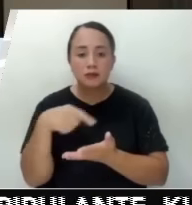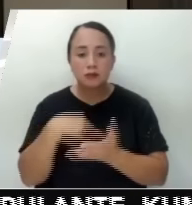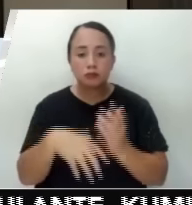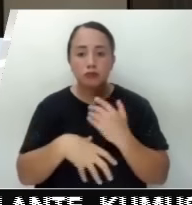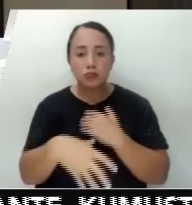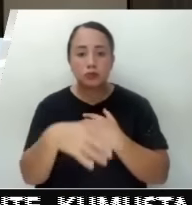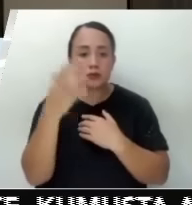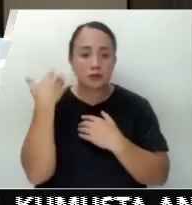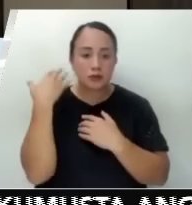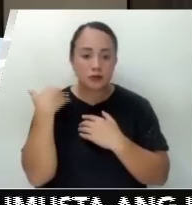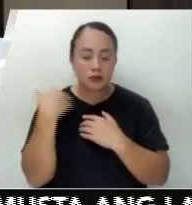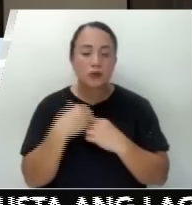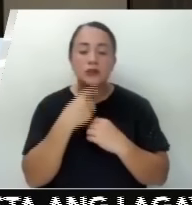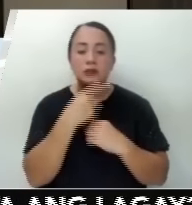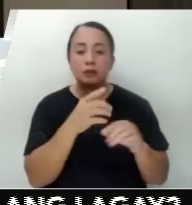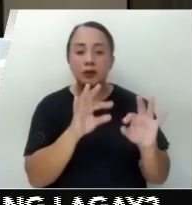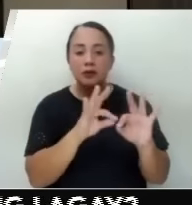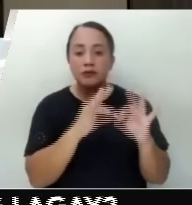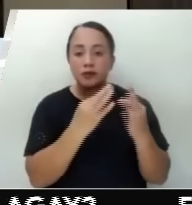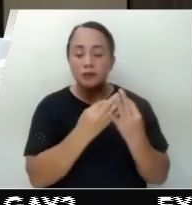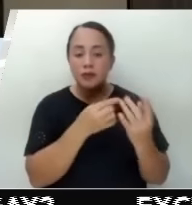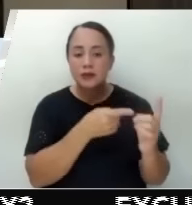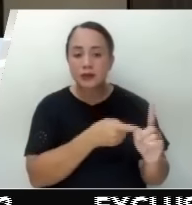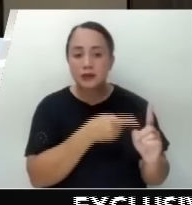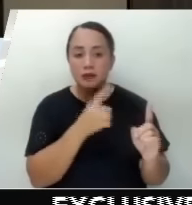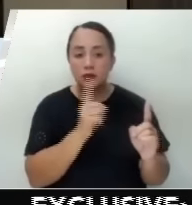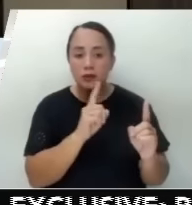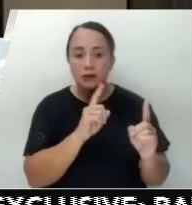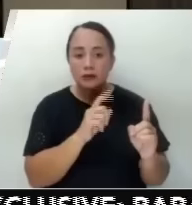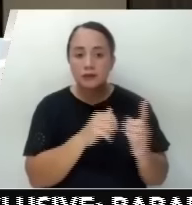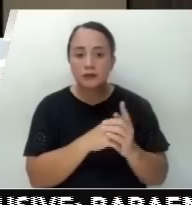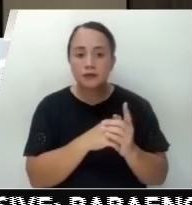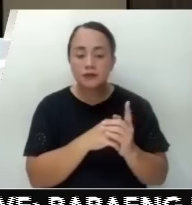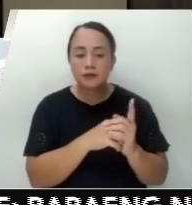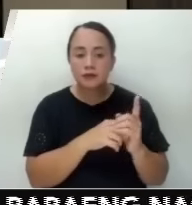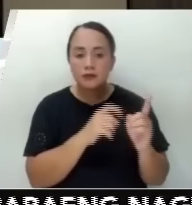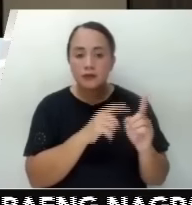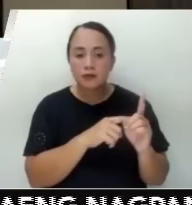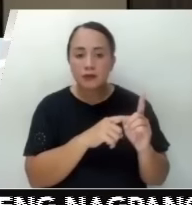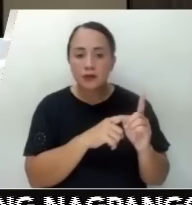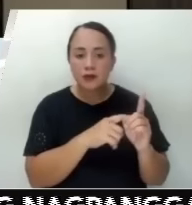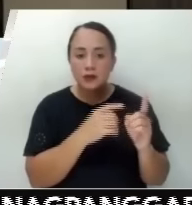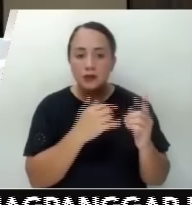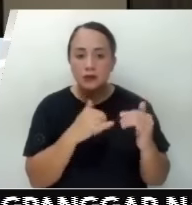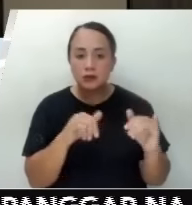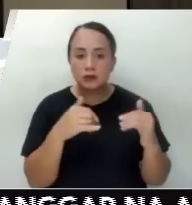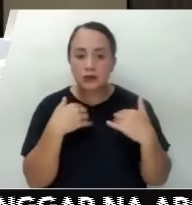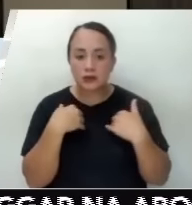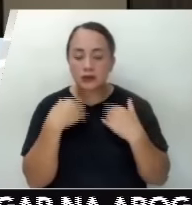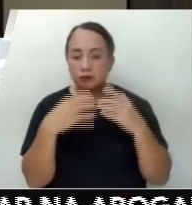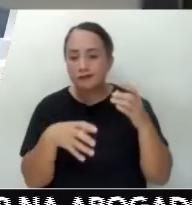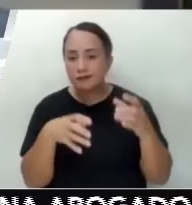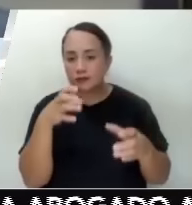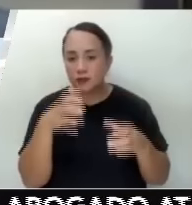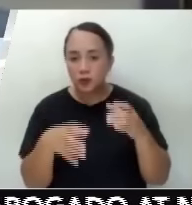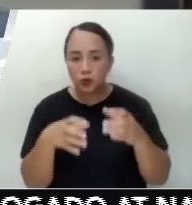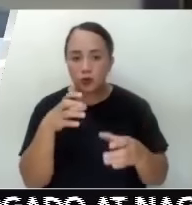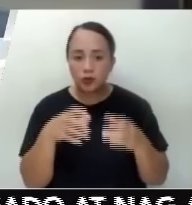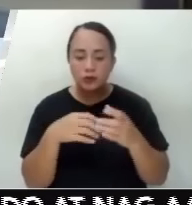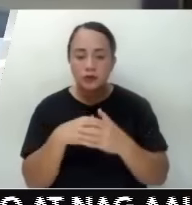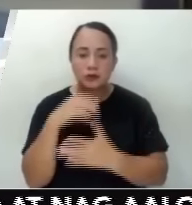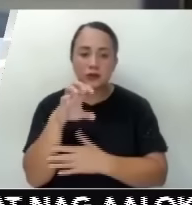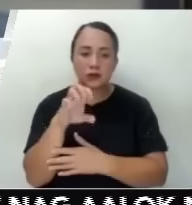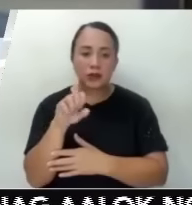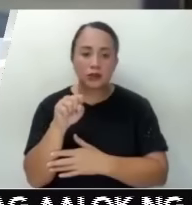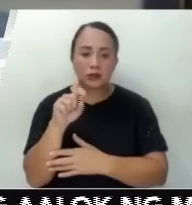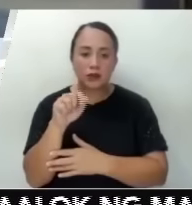ng kanyang pamilya na itong suspect natin ay nasa court pa tumatin ang kanyang hearing sa kasong estafa. Doon, inabangan na ng